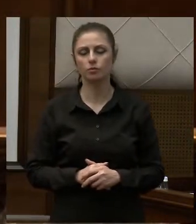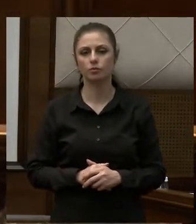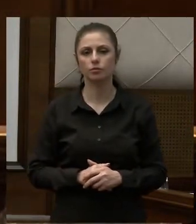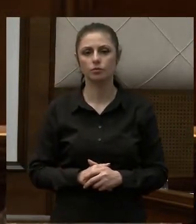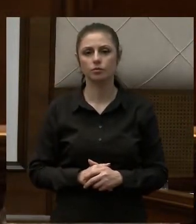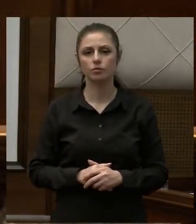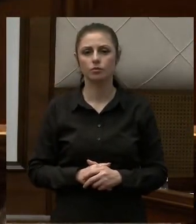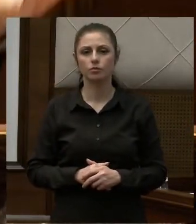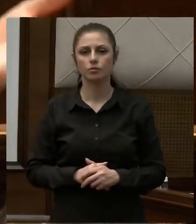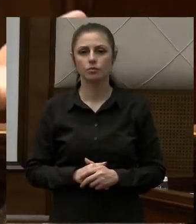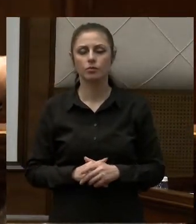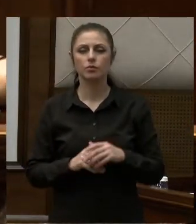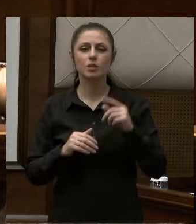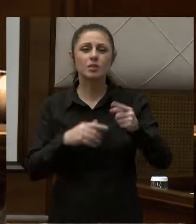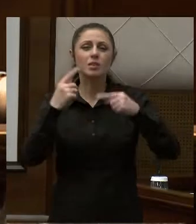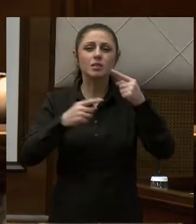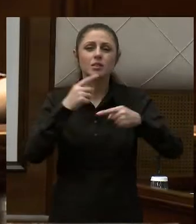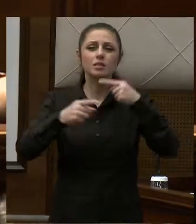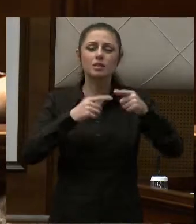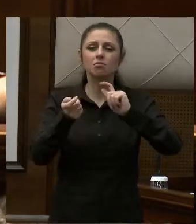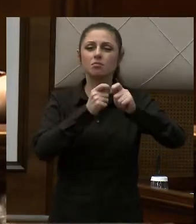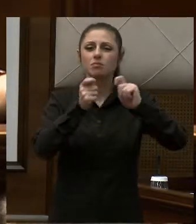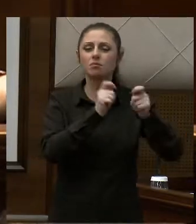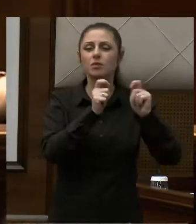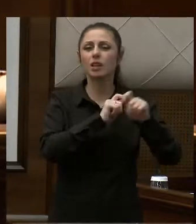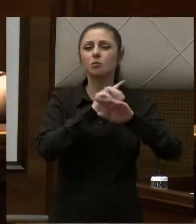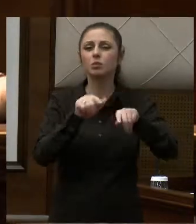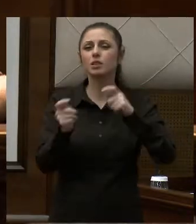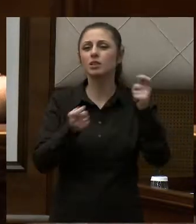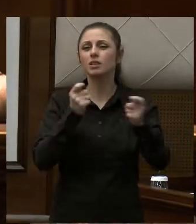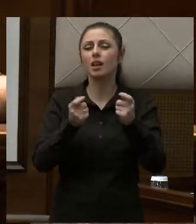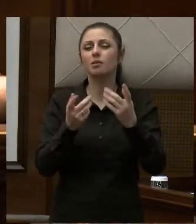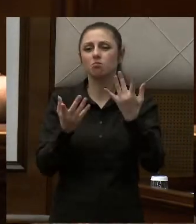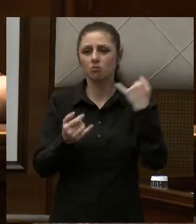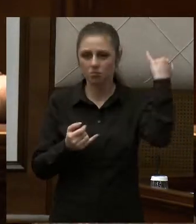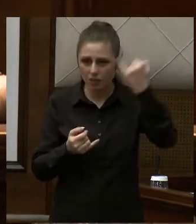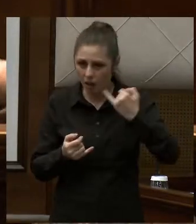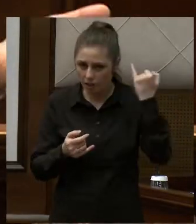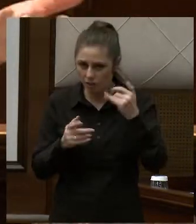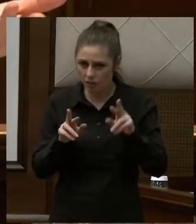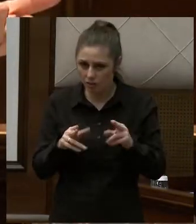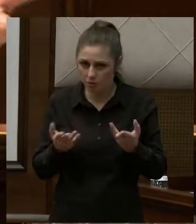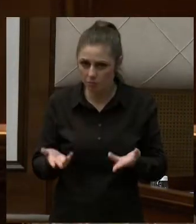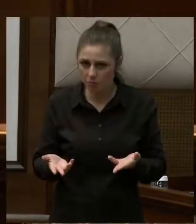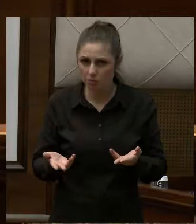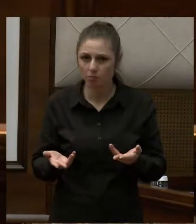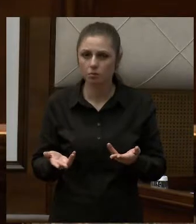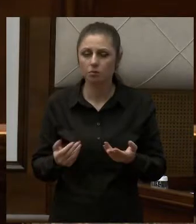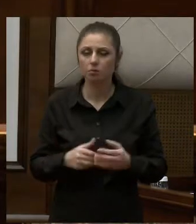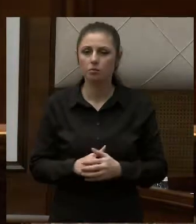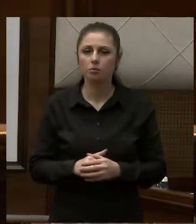dayısının, uşağının kardeşi. Yok böyle bir şey ya. Dalga geçmeyin ya. Dalga geçmeyin bu